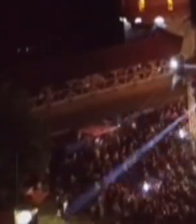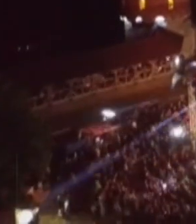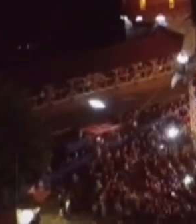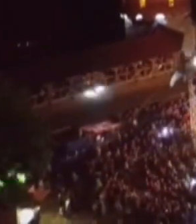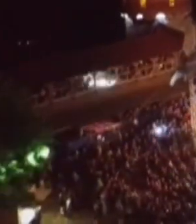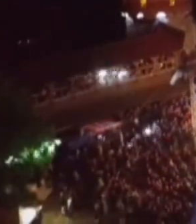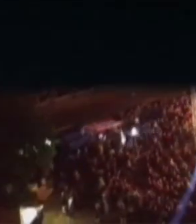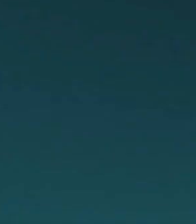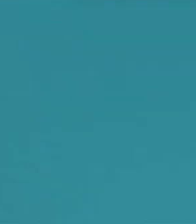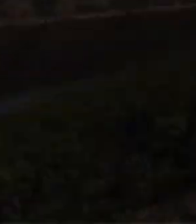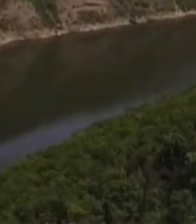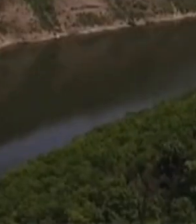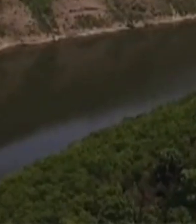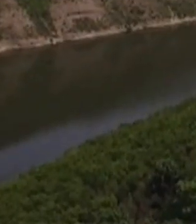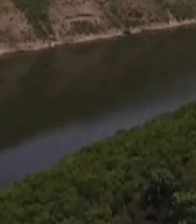Музика